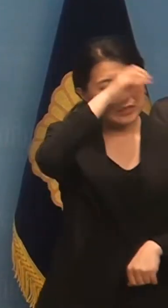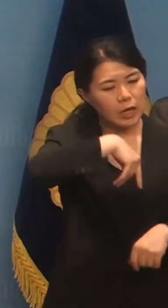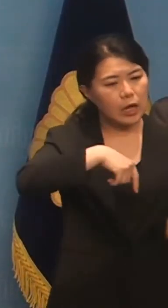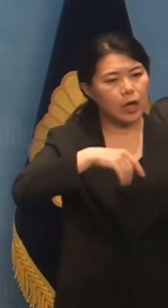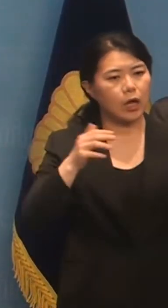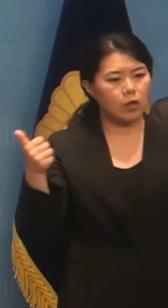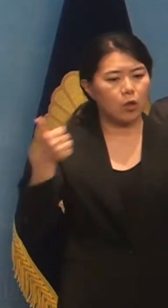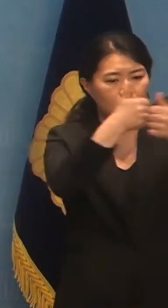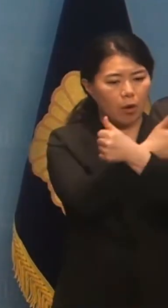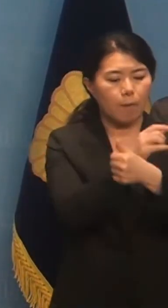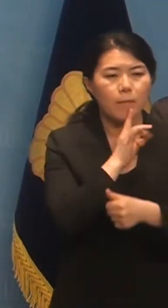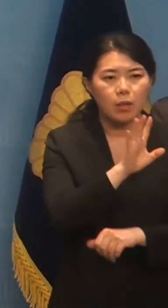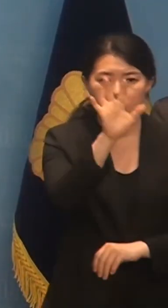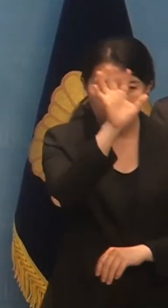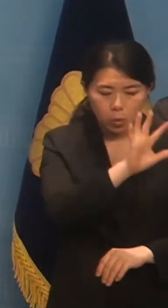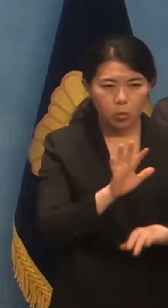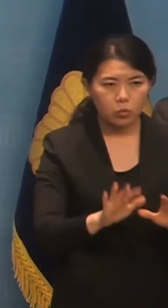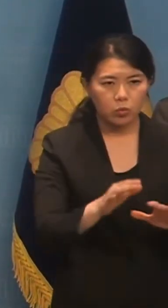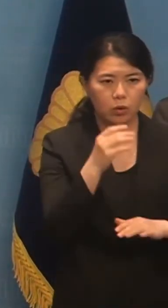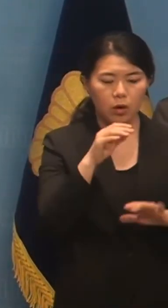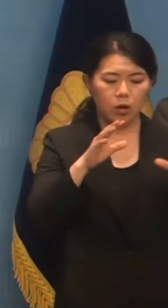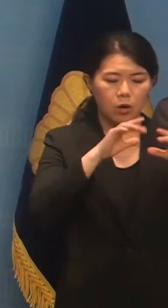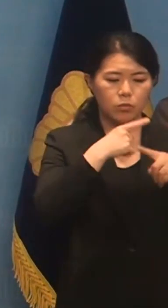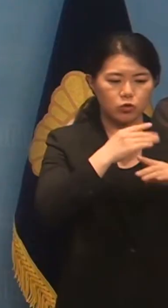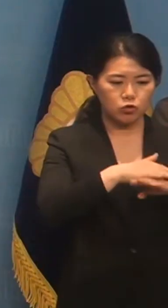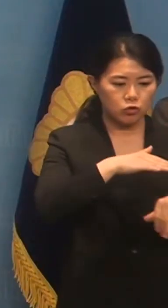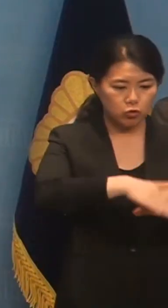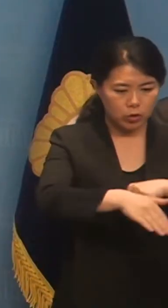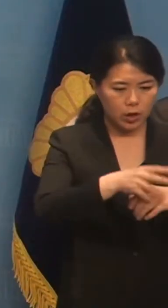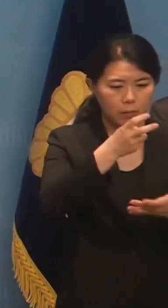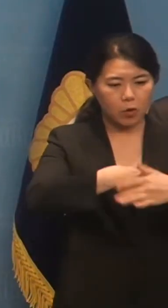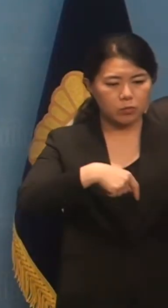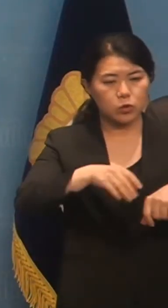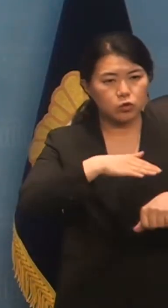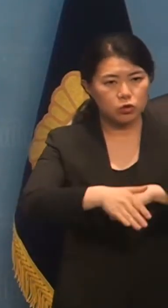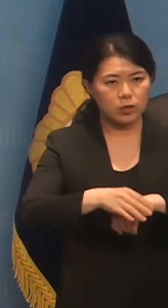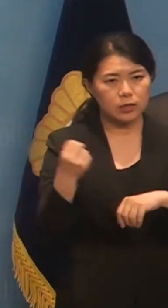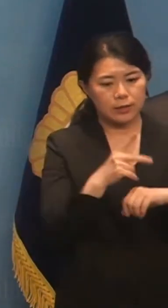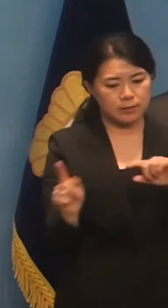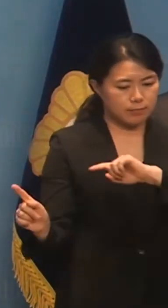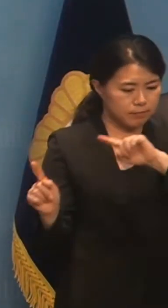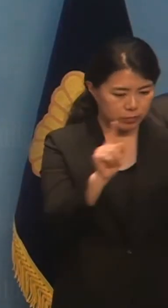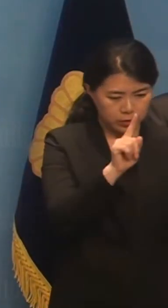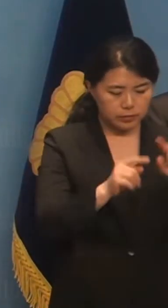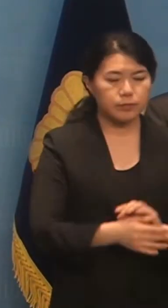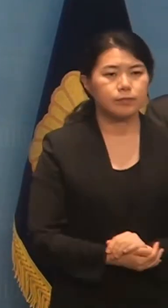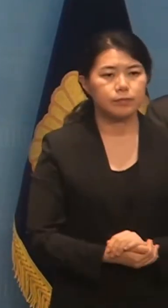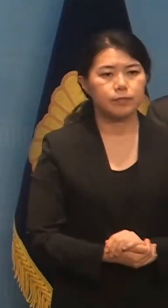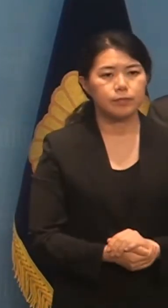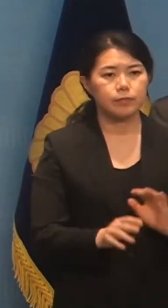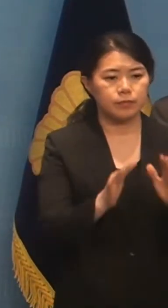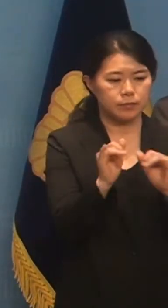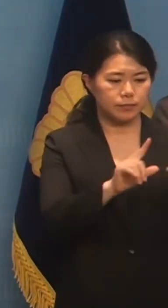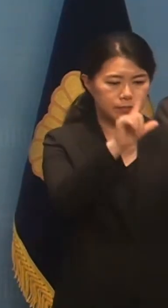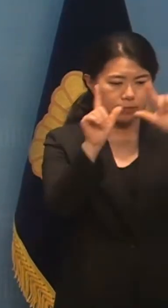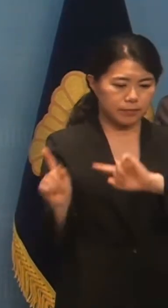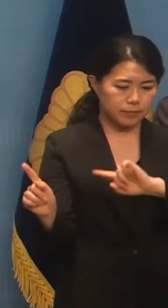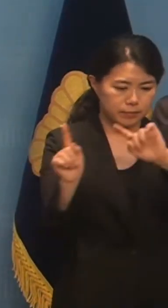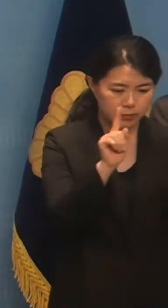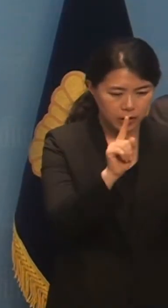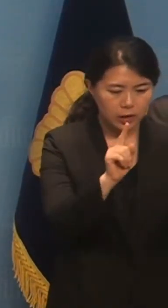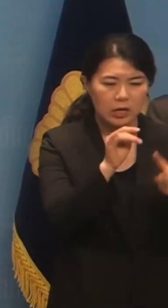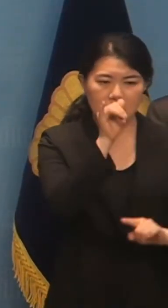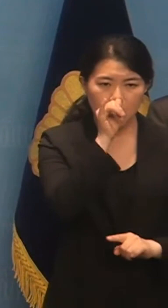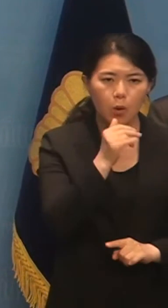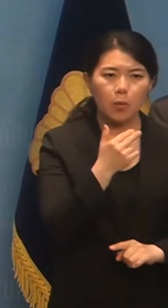정권 교체를 넘어 무너진 민주주의와 법치주의를 다시 일으켜 세우고 무너진 민생을 살릴 수